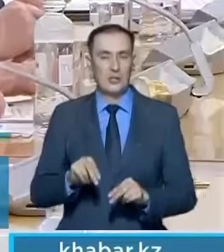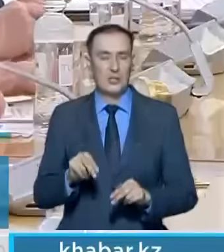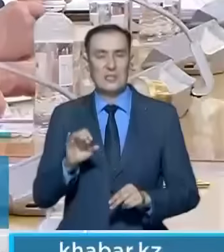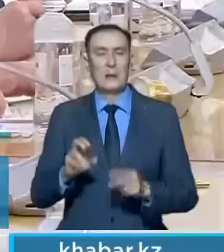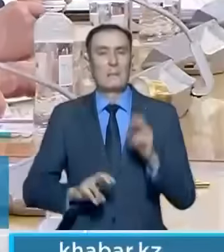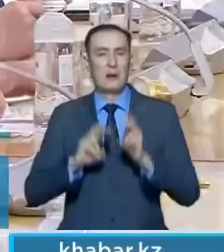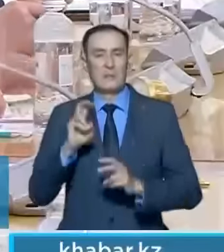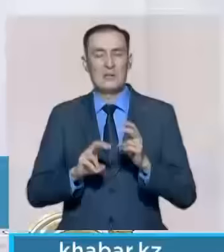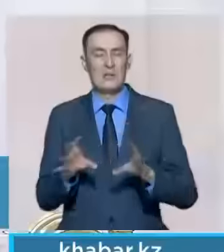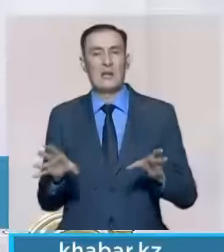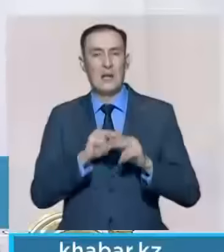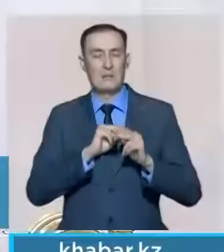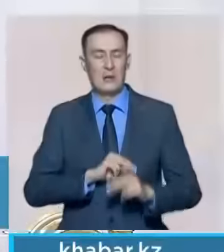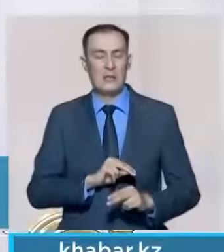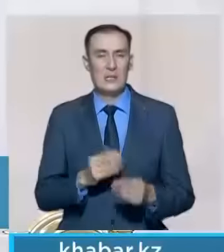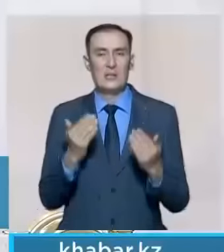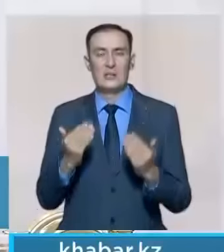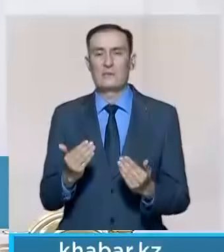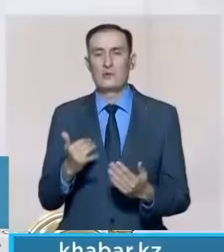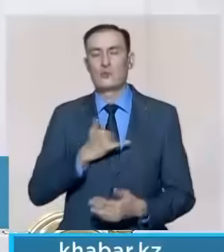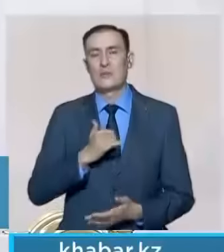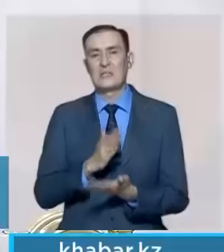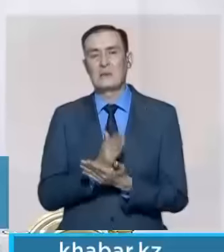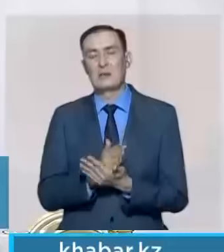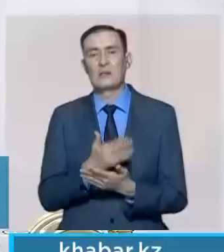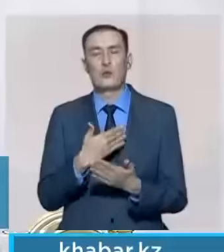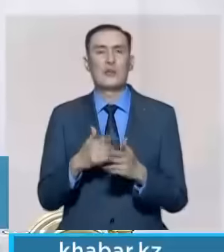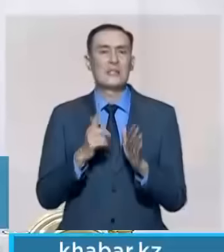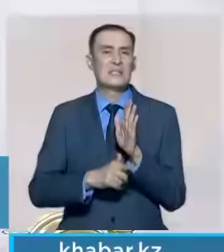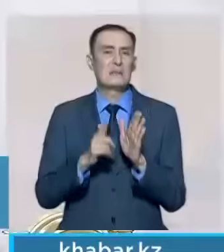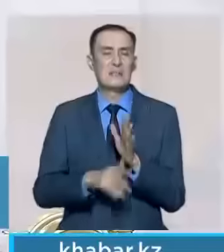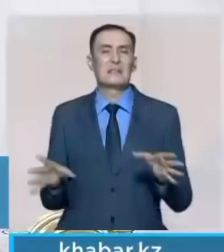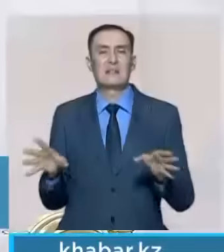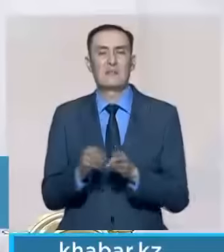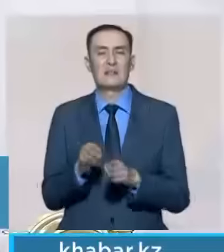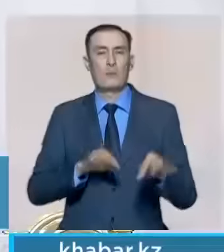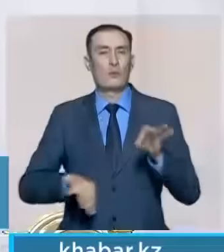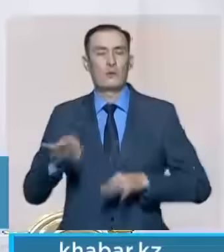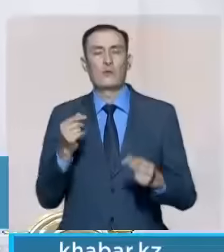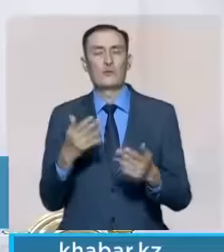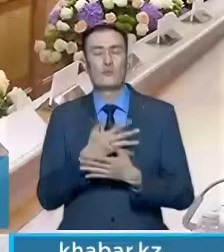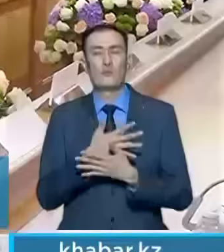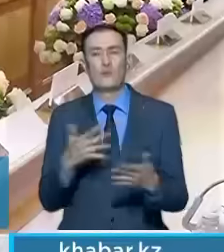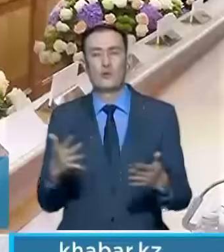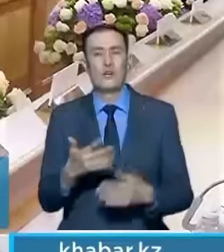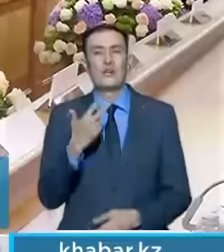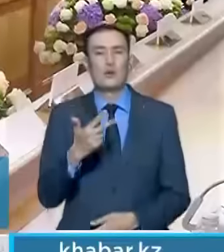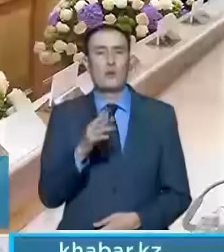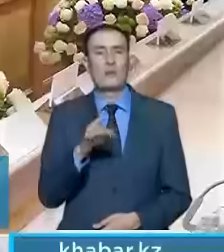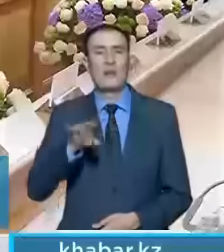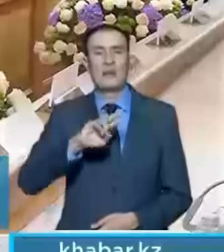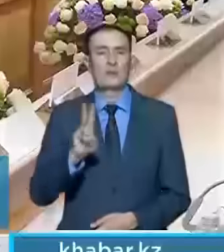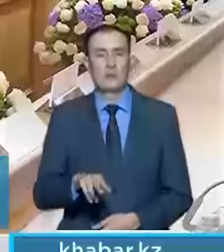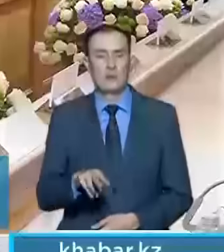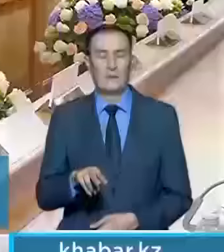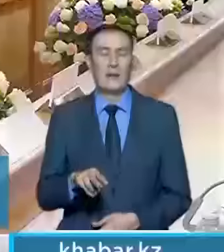с промышленной кооперацией. На сегодня у нас имеется около 70 совместных проектов на сумму свыше 3 миллиардов